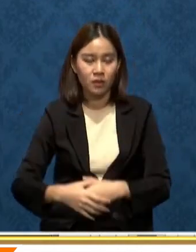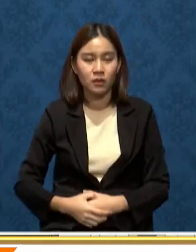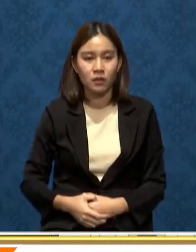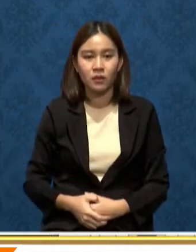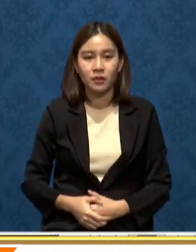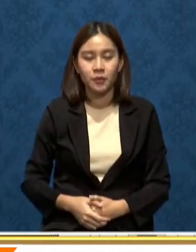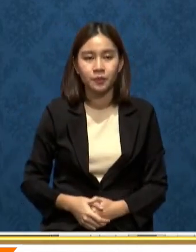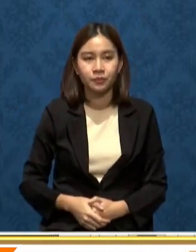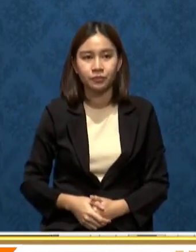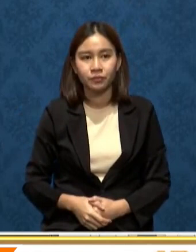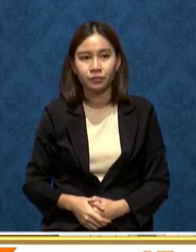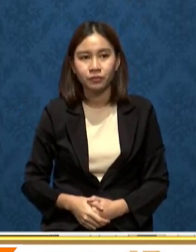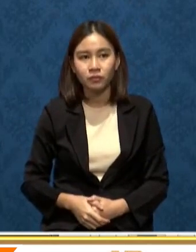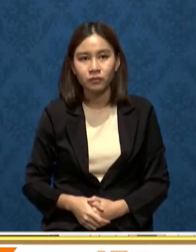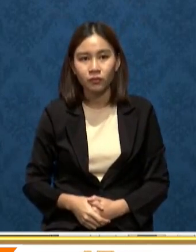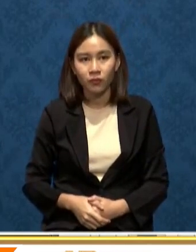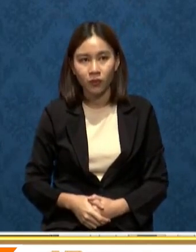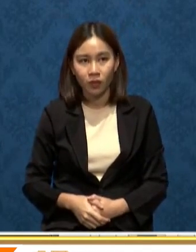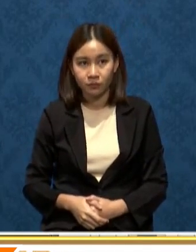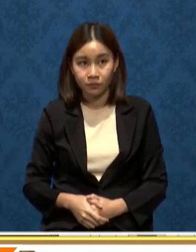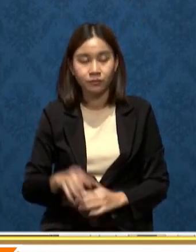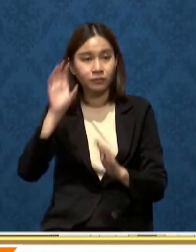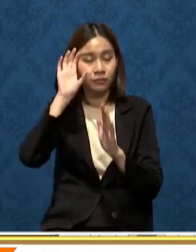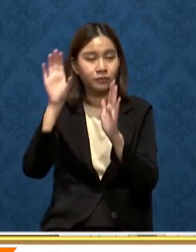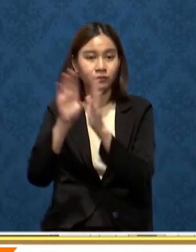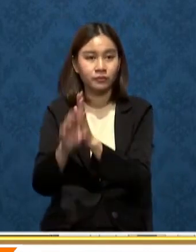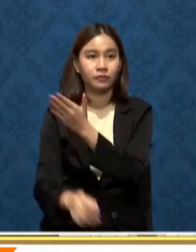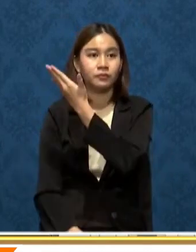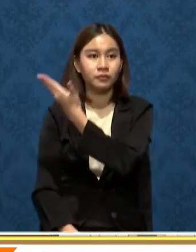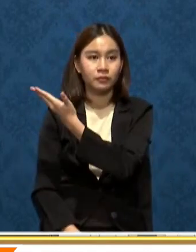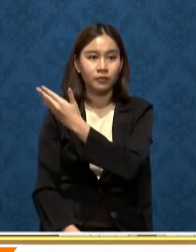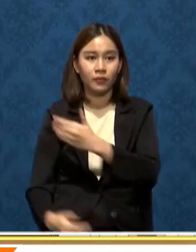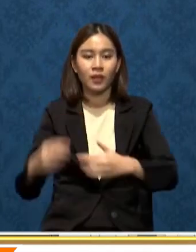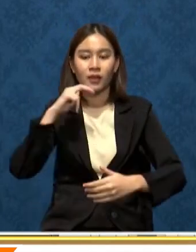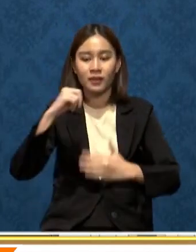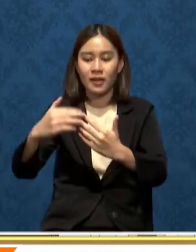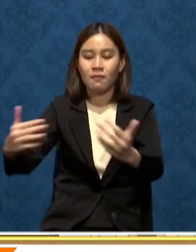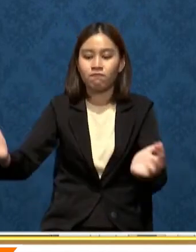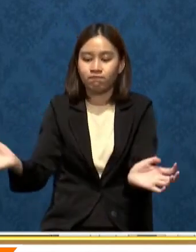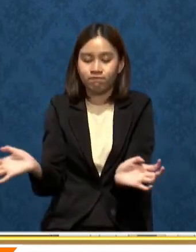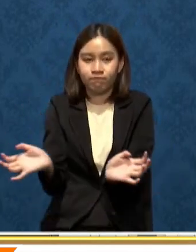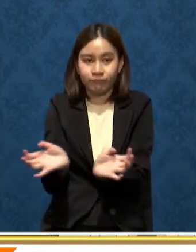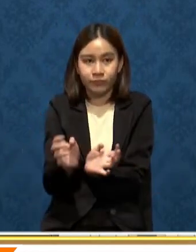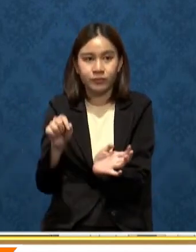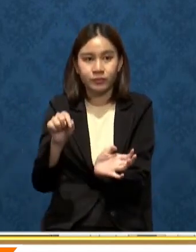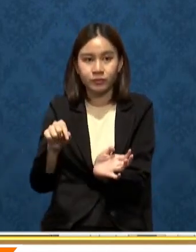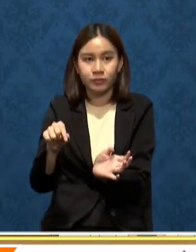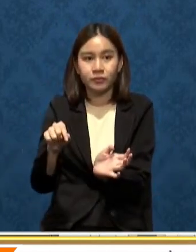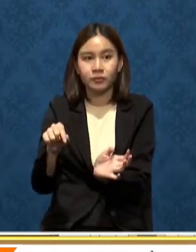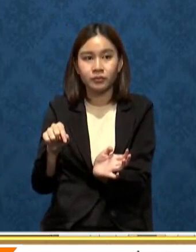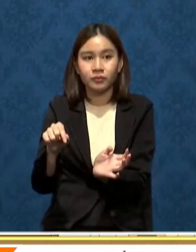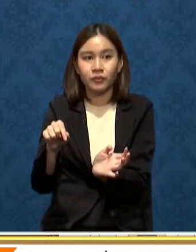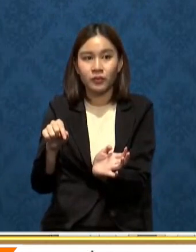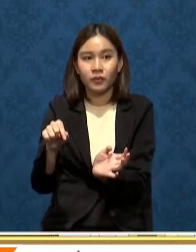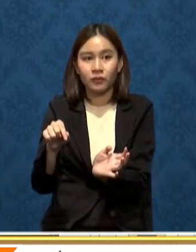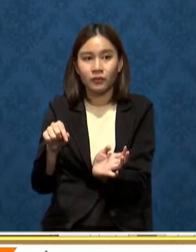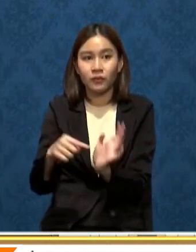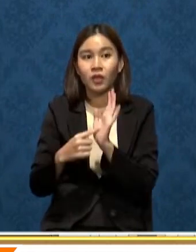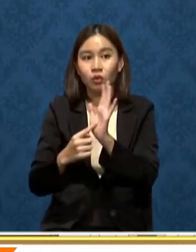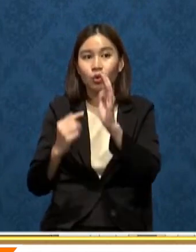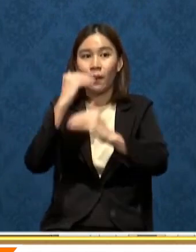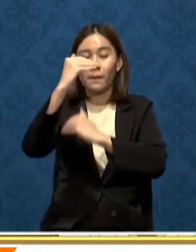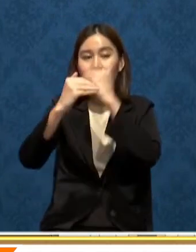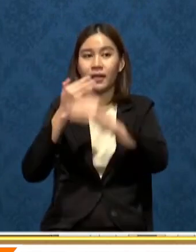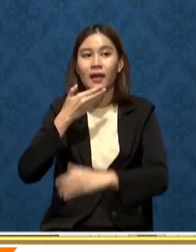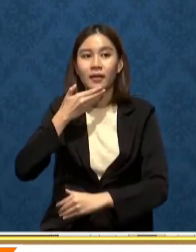ับจากภาพนะครับอางเก็บน้ำโครงการหลวงเขาหินซ้อนต้นฉบับการพระนา